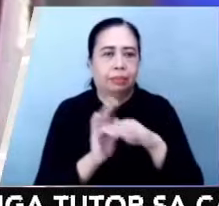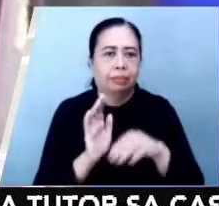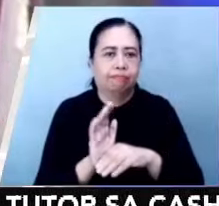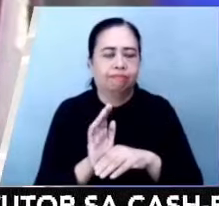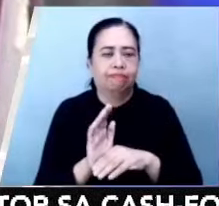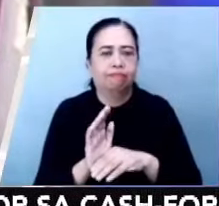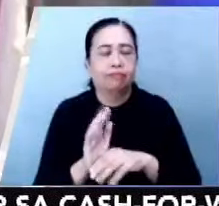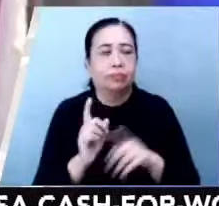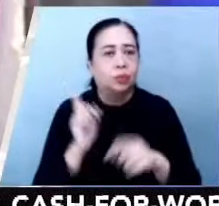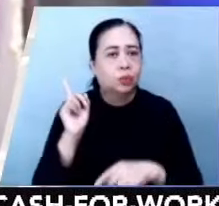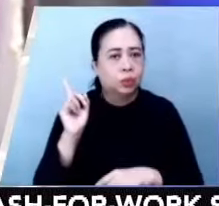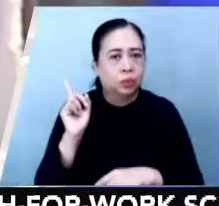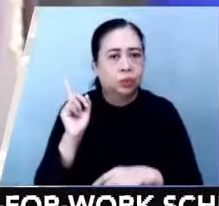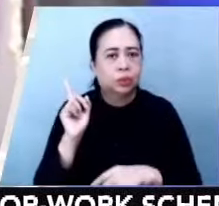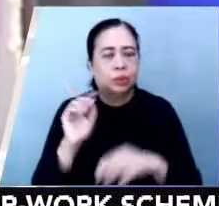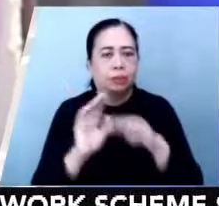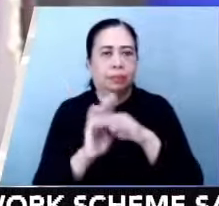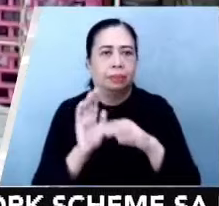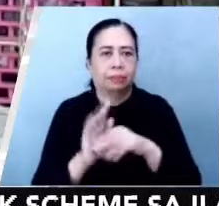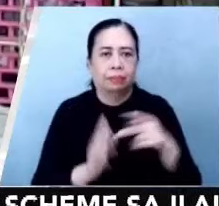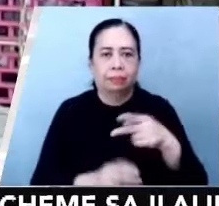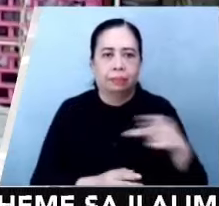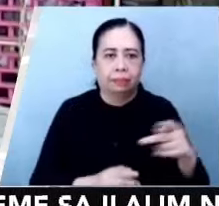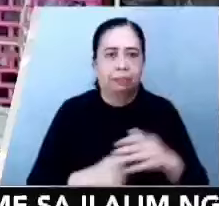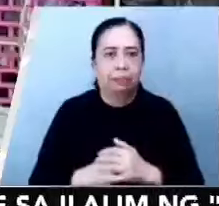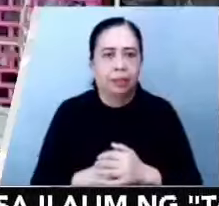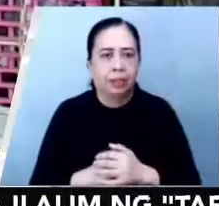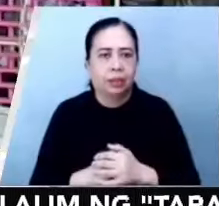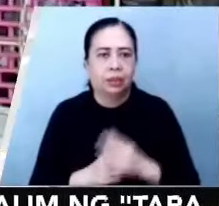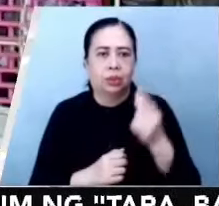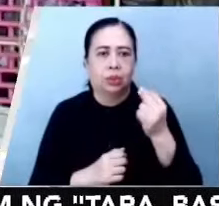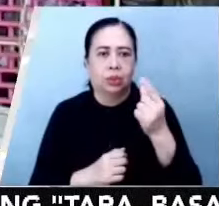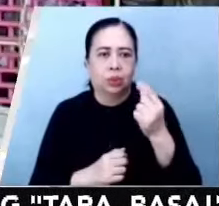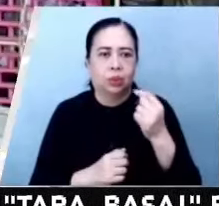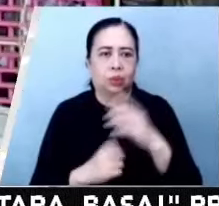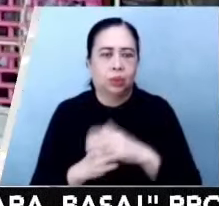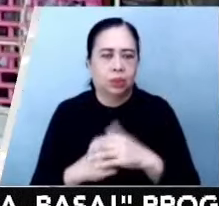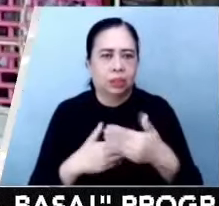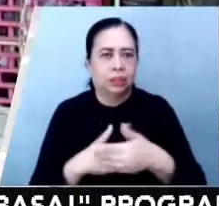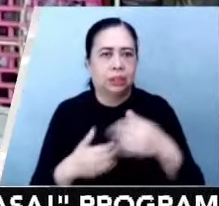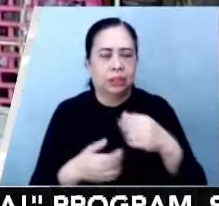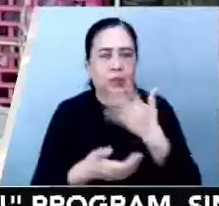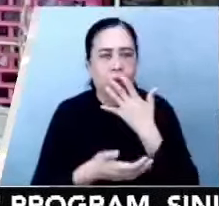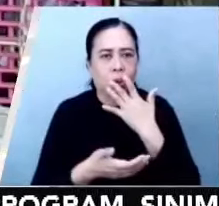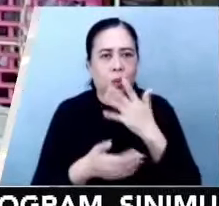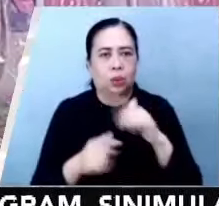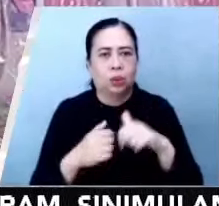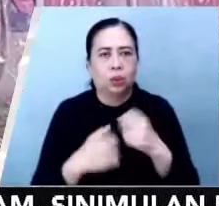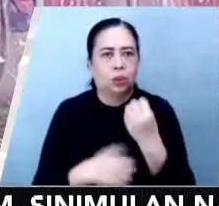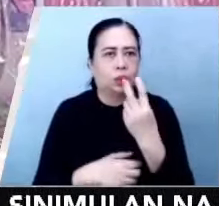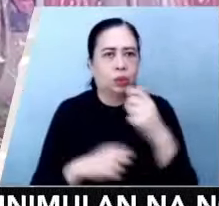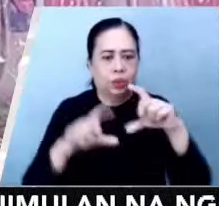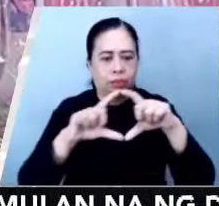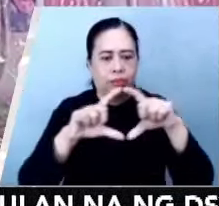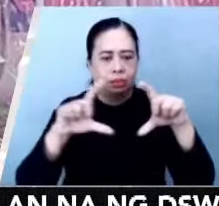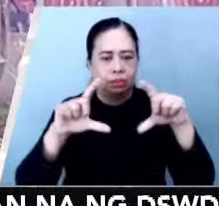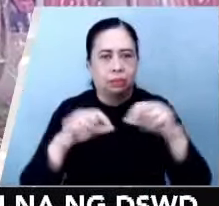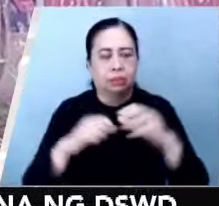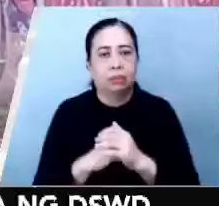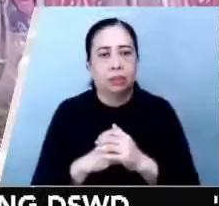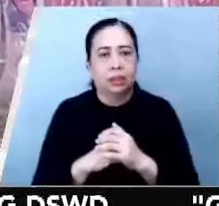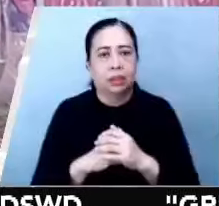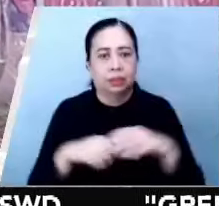10 pesos ang ballpen, nasa 20 pesos ang isang box ng crayons na may 12 piraso, mga pencil case